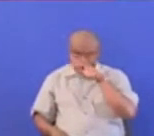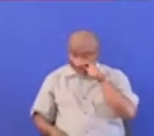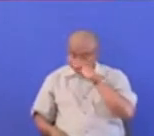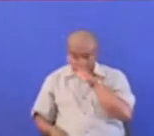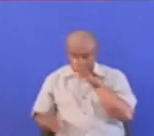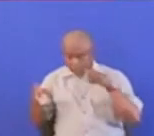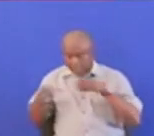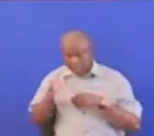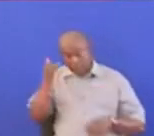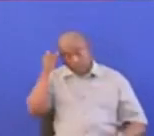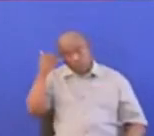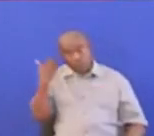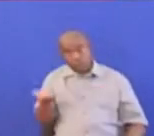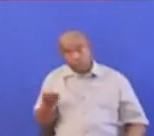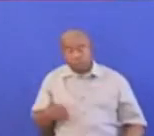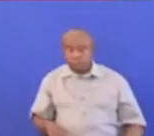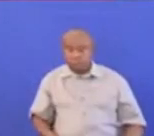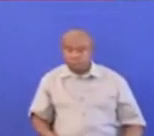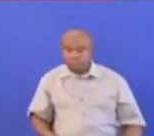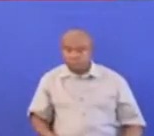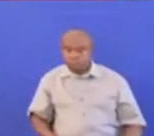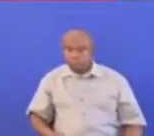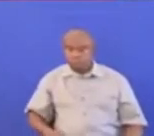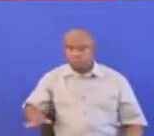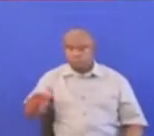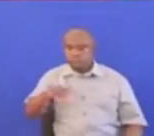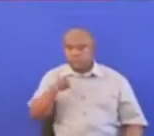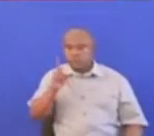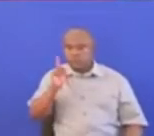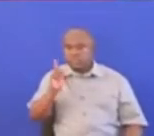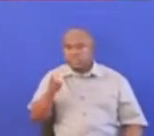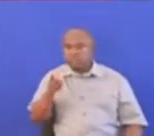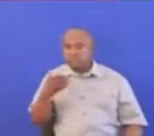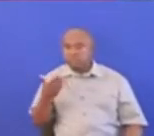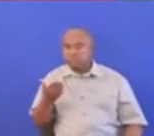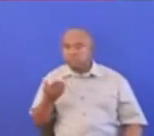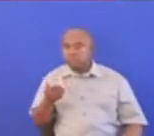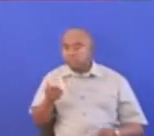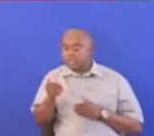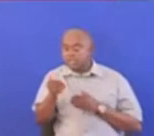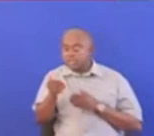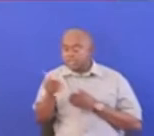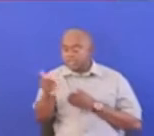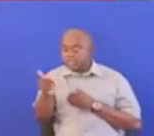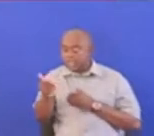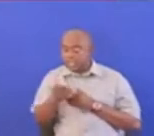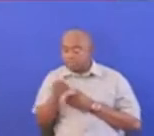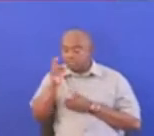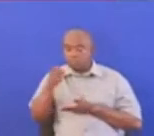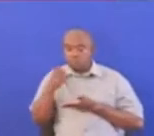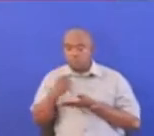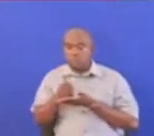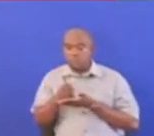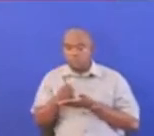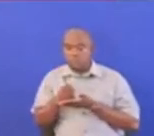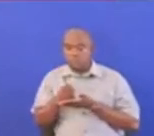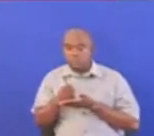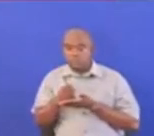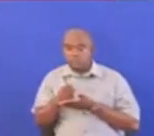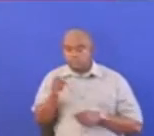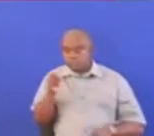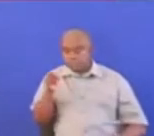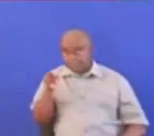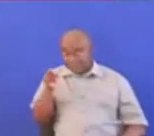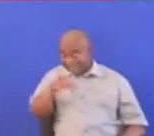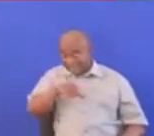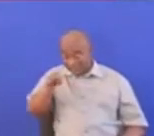kamati tunashauri lile eneo ambalo liko sambamba na mwekezaji, ambalo hiyo ni mpunga mmoja,